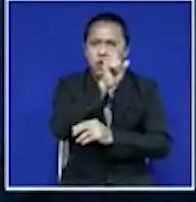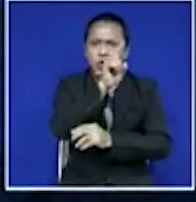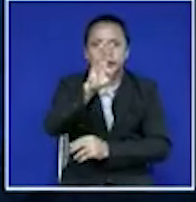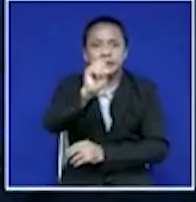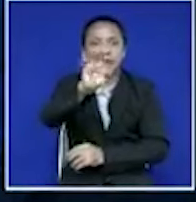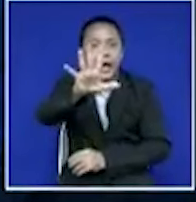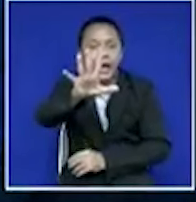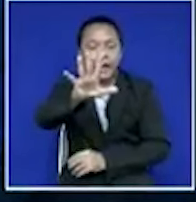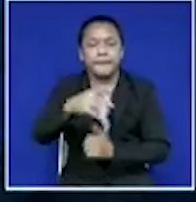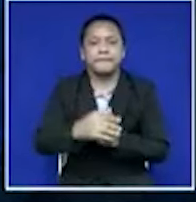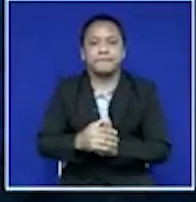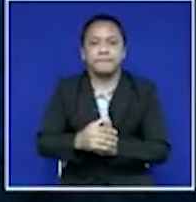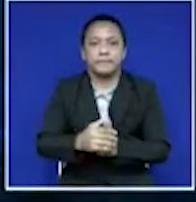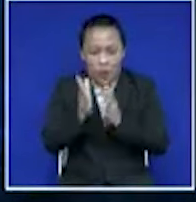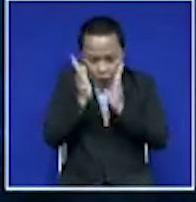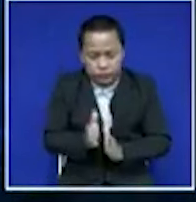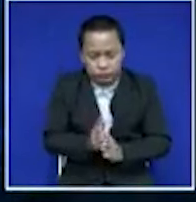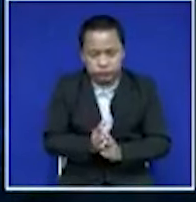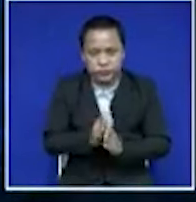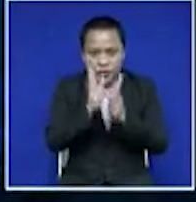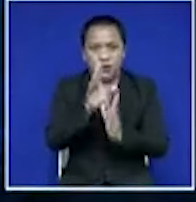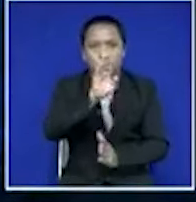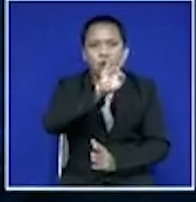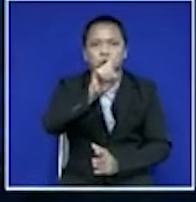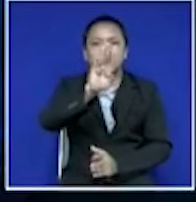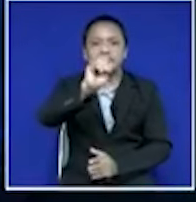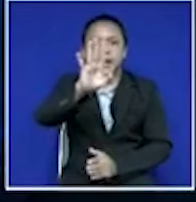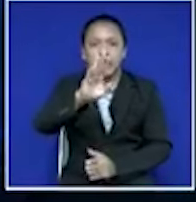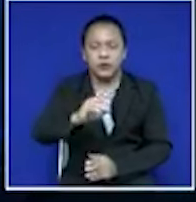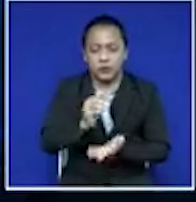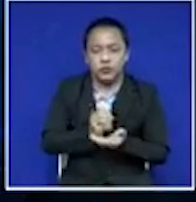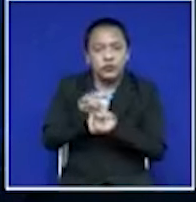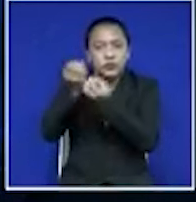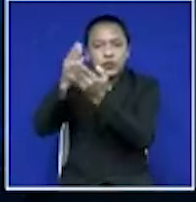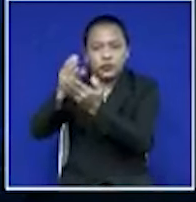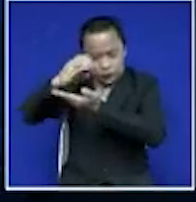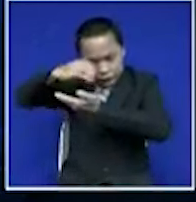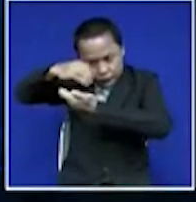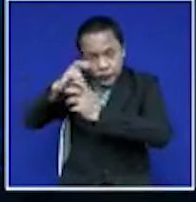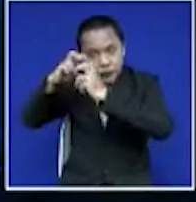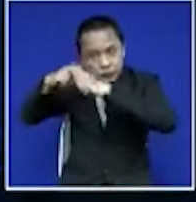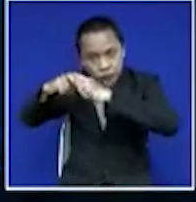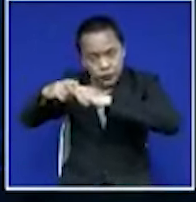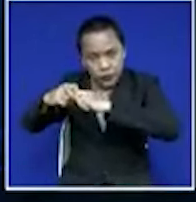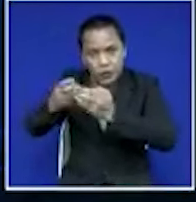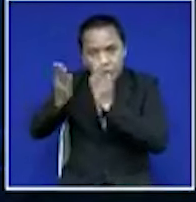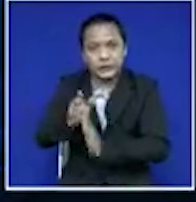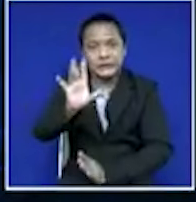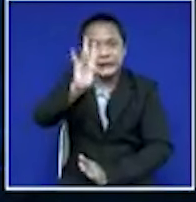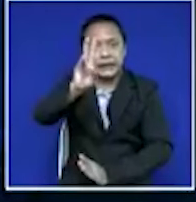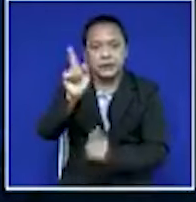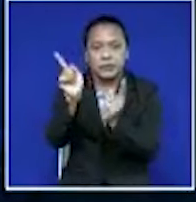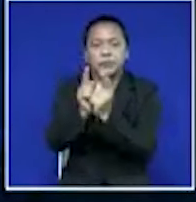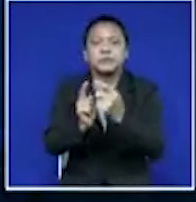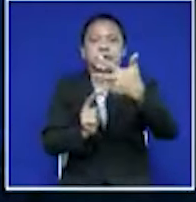145คนนะครับก็ส่งตรวจแลบที่มีความเสี่ยงนี่ก็คือส่งไปตรวจ7คนก็พบ